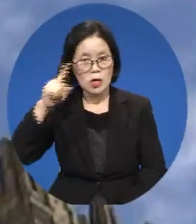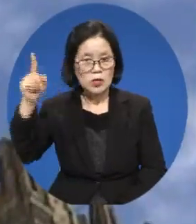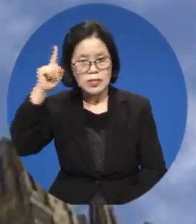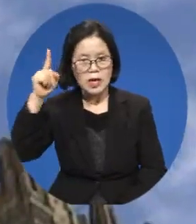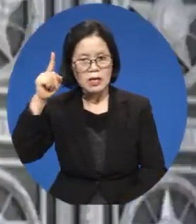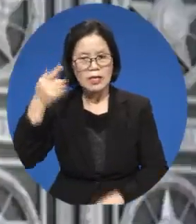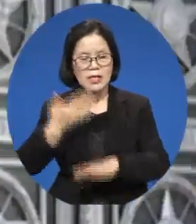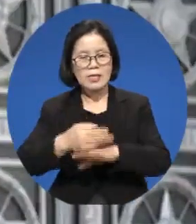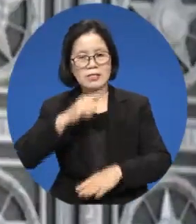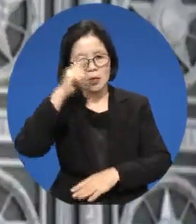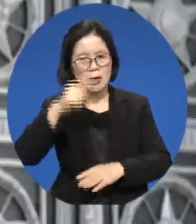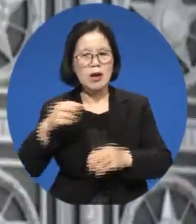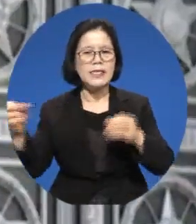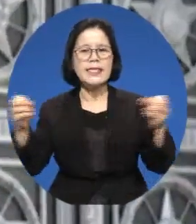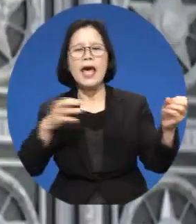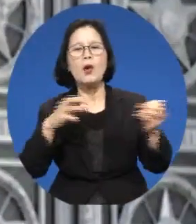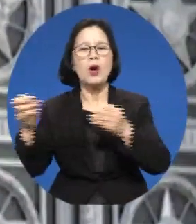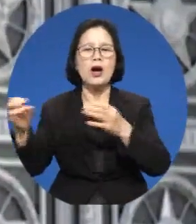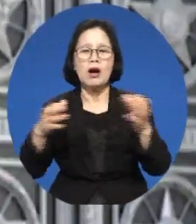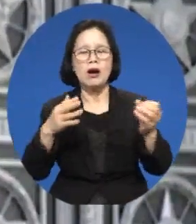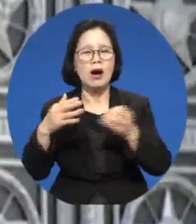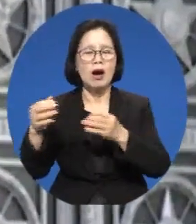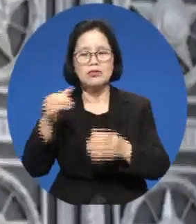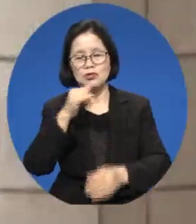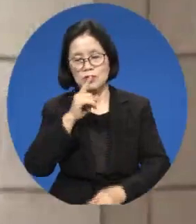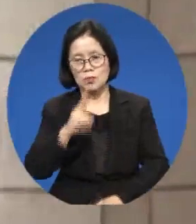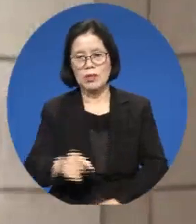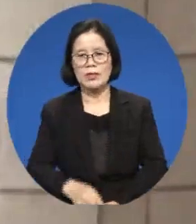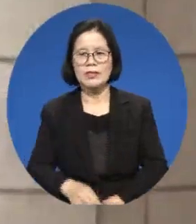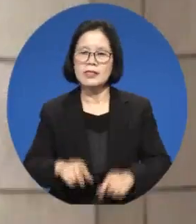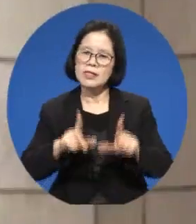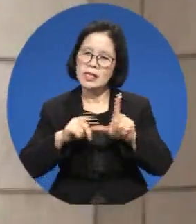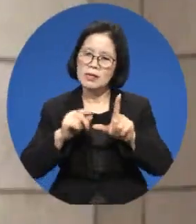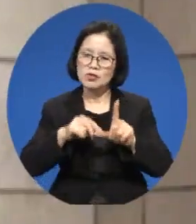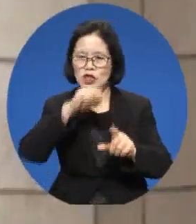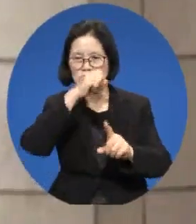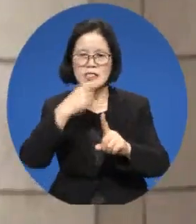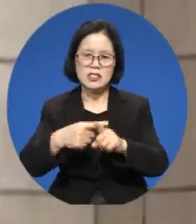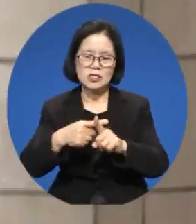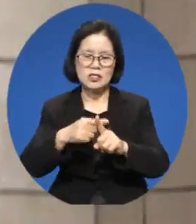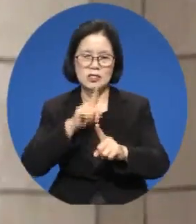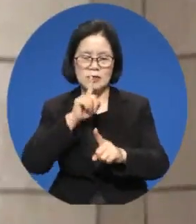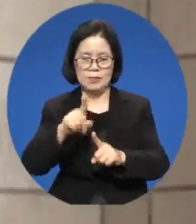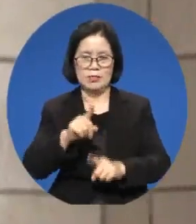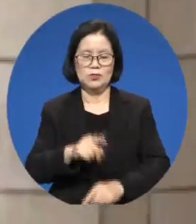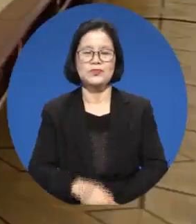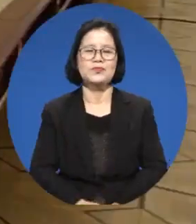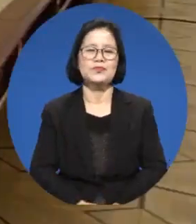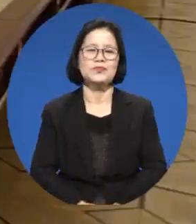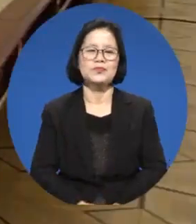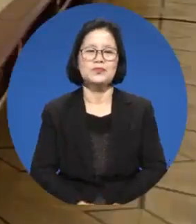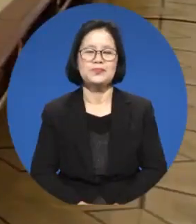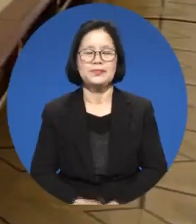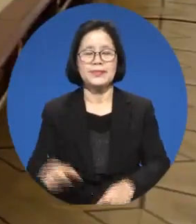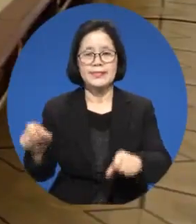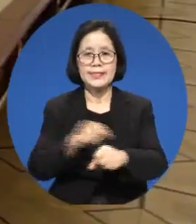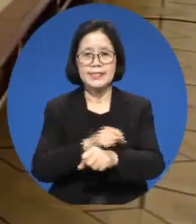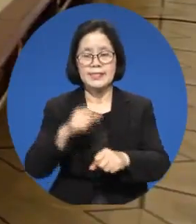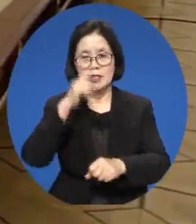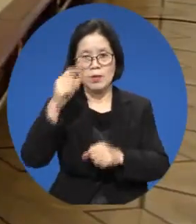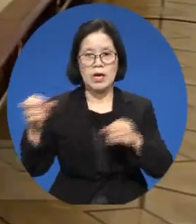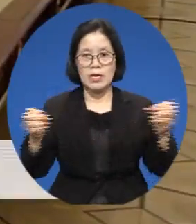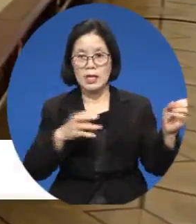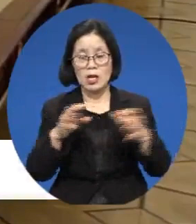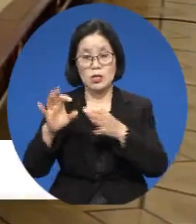다른 서방과 는 대화 여지를 남겨두고 있어 일부 긍정적 이라는 전망도 있습니다 특히 서방과